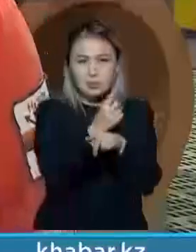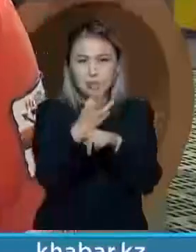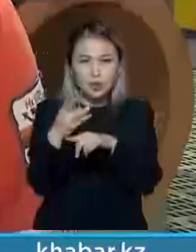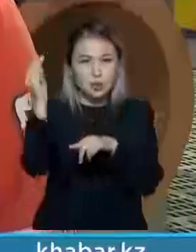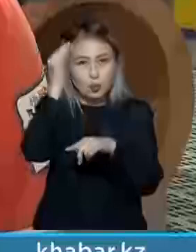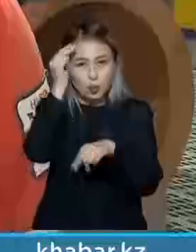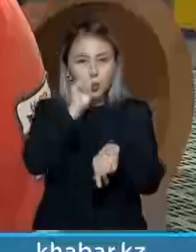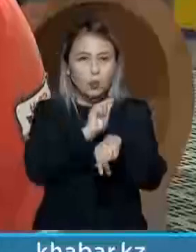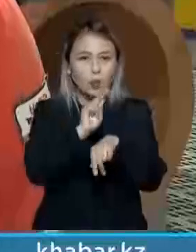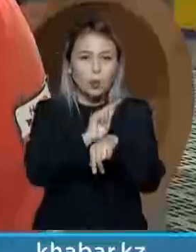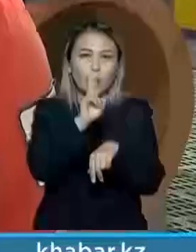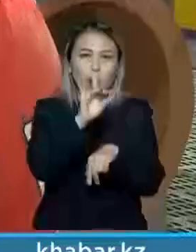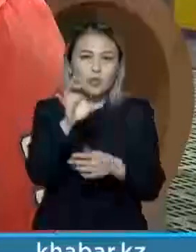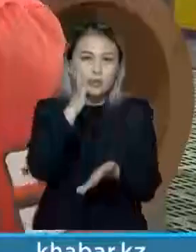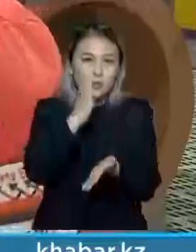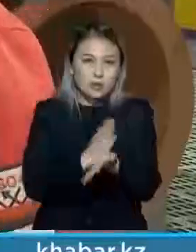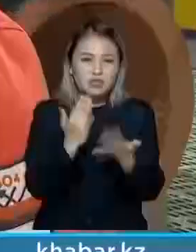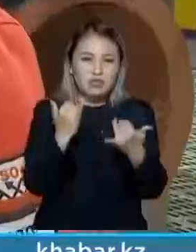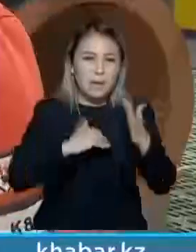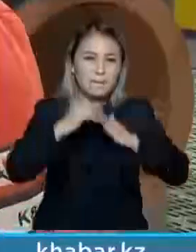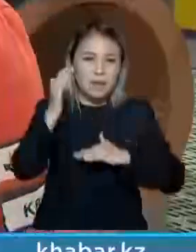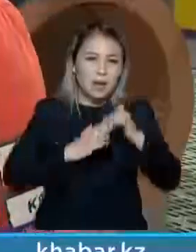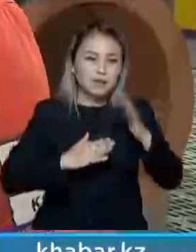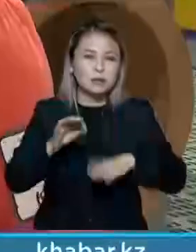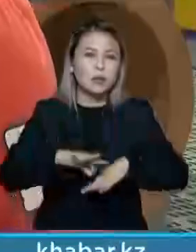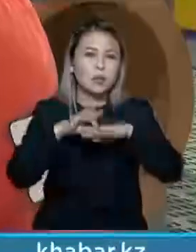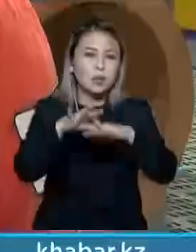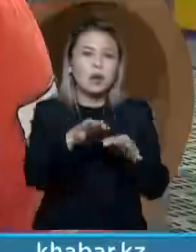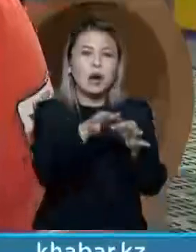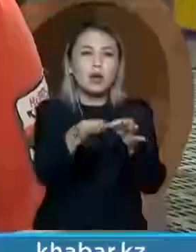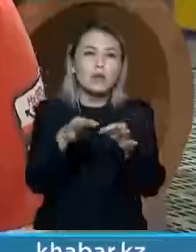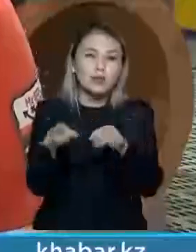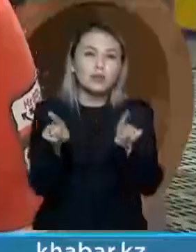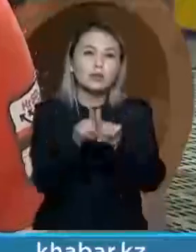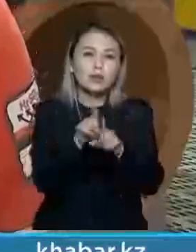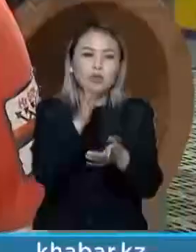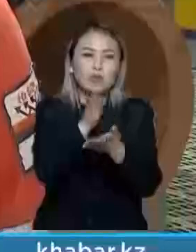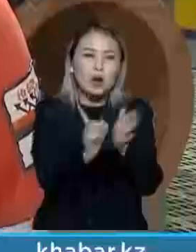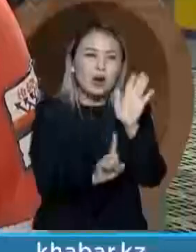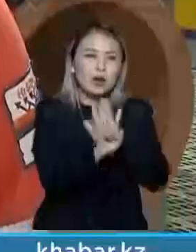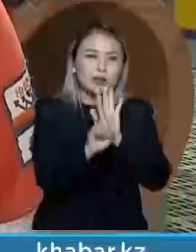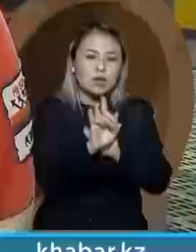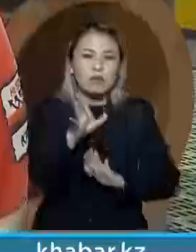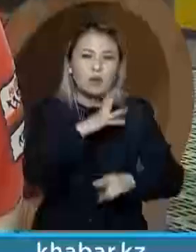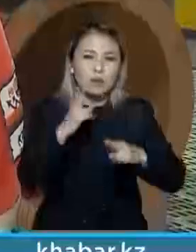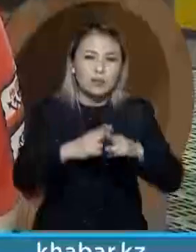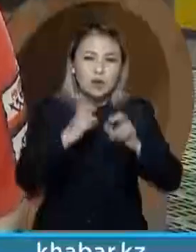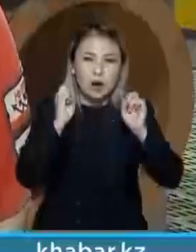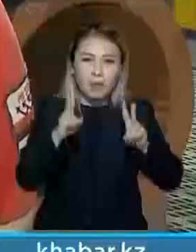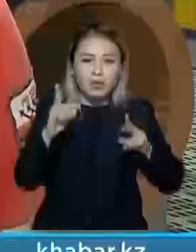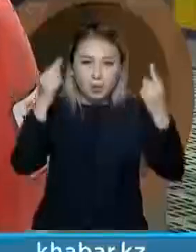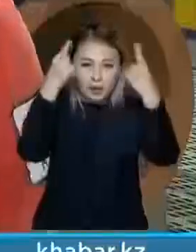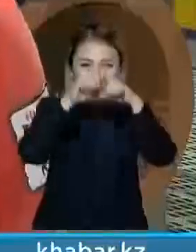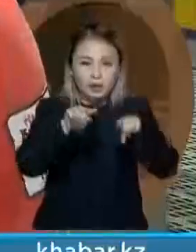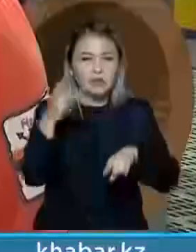бойынша оқыту курстары қарастырылған, тәжірибеден өтуге арналған аймақтарда бар. Ең алдымен бәріне қауіпсіздік техникасы бойынша